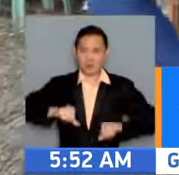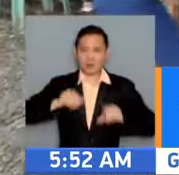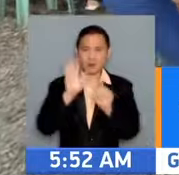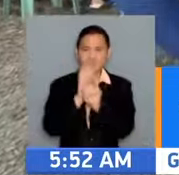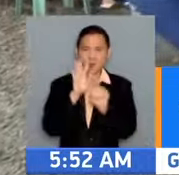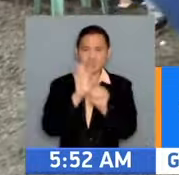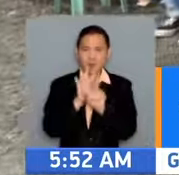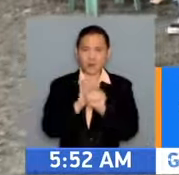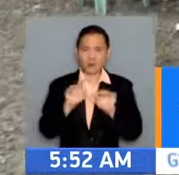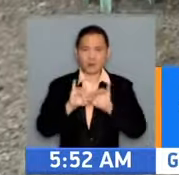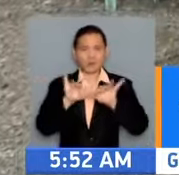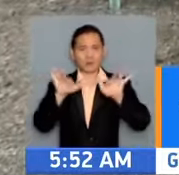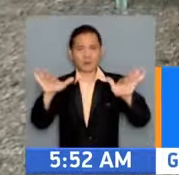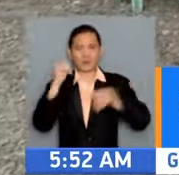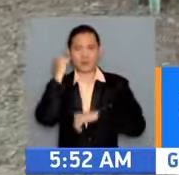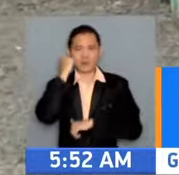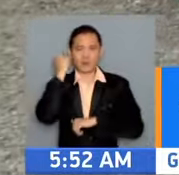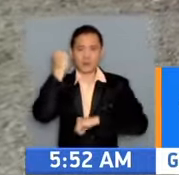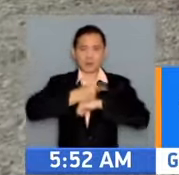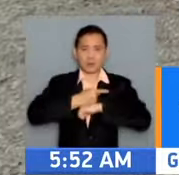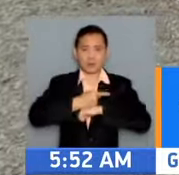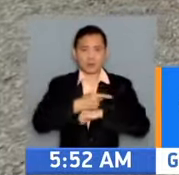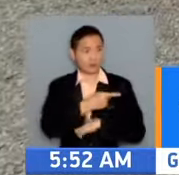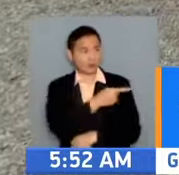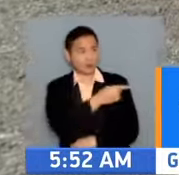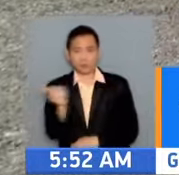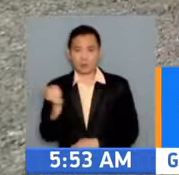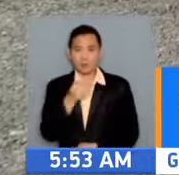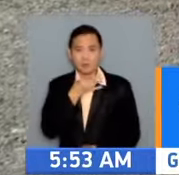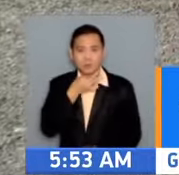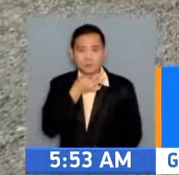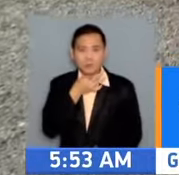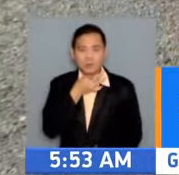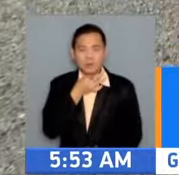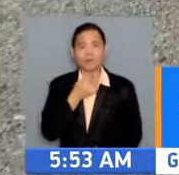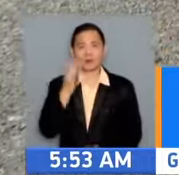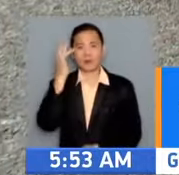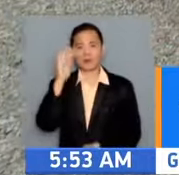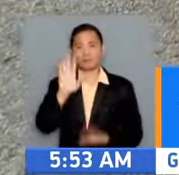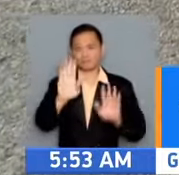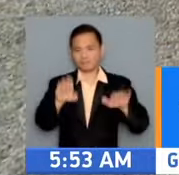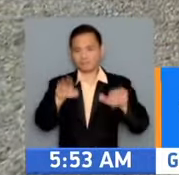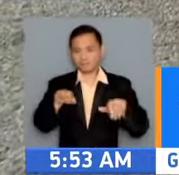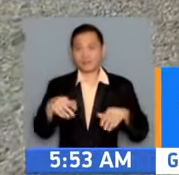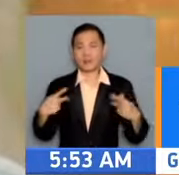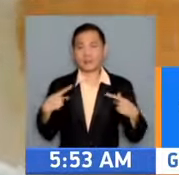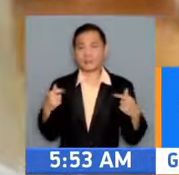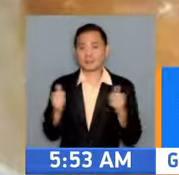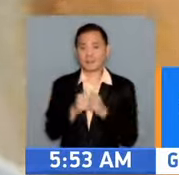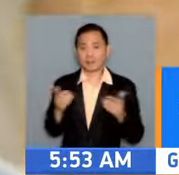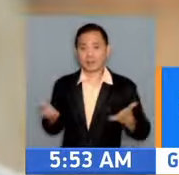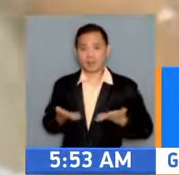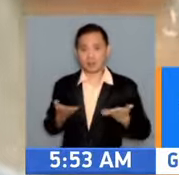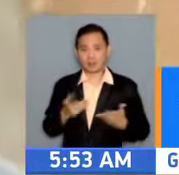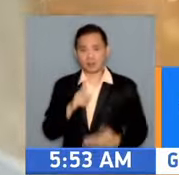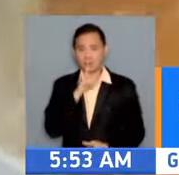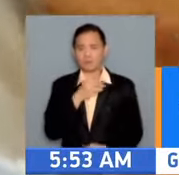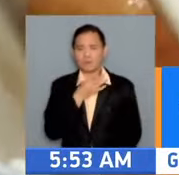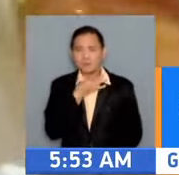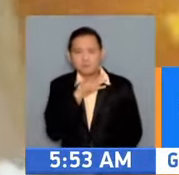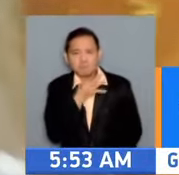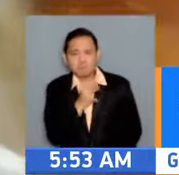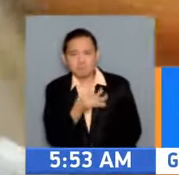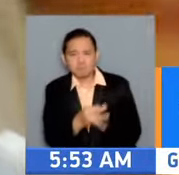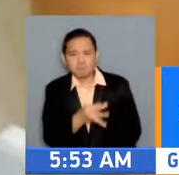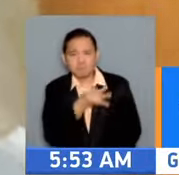Ay mga kapuso, curious na ba kayo? Kasi ako, agaya ng mga kasama natin dito, ay talagang curious na rin. Bakit nga ba patok na